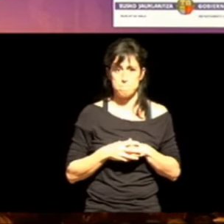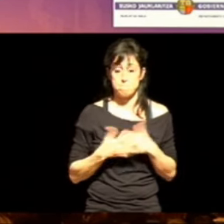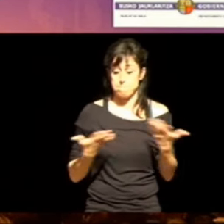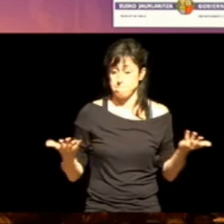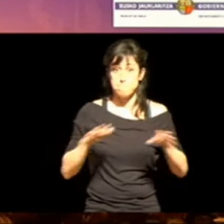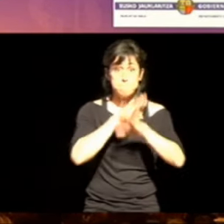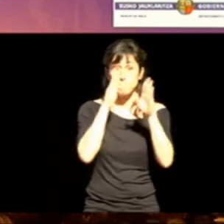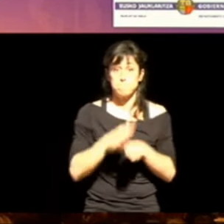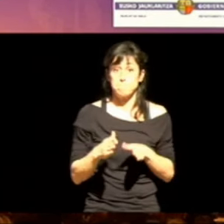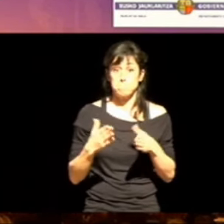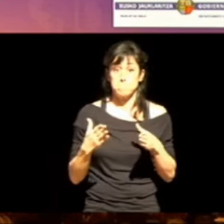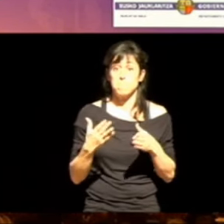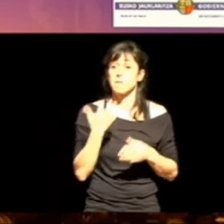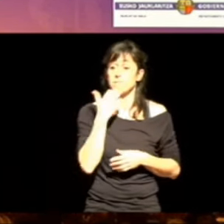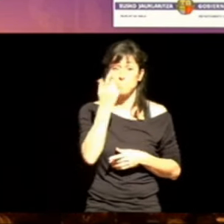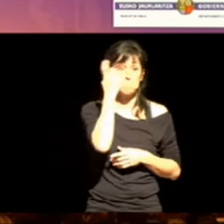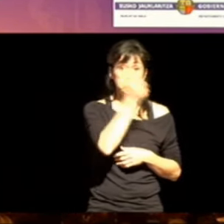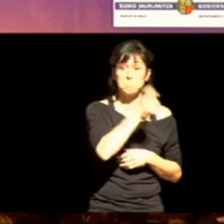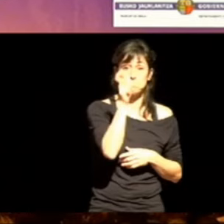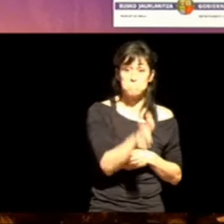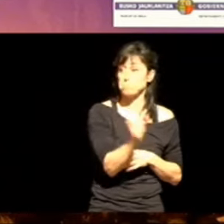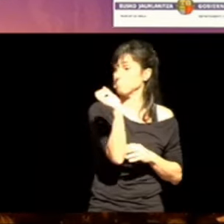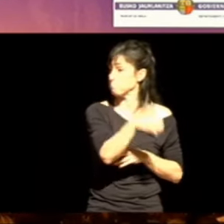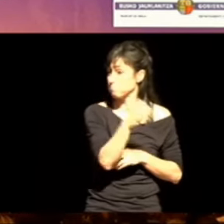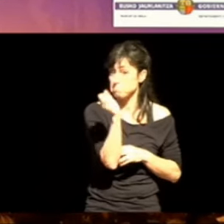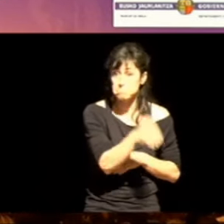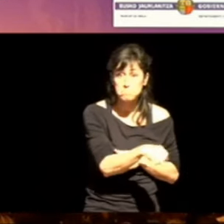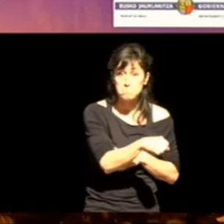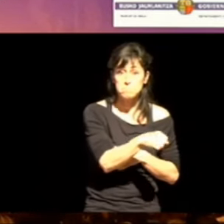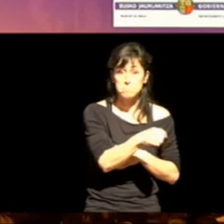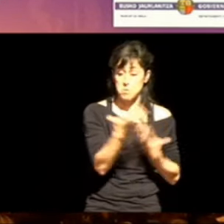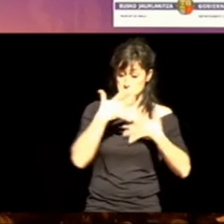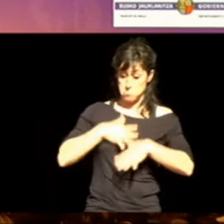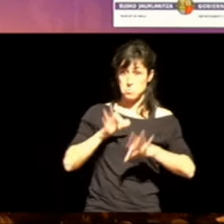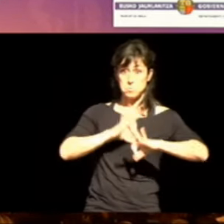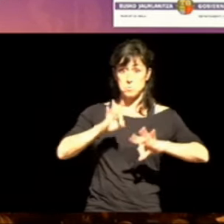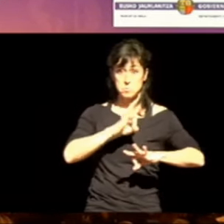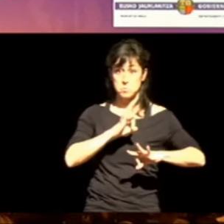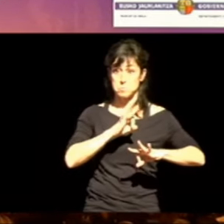ikasle emana heltzen ez bada. Eta nik uste dut hemen zaudeten guztiok hori dakigula.